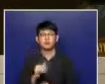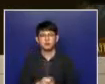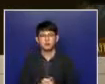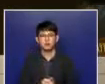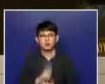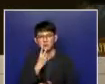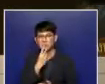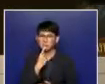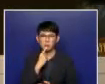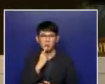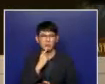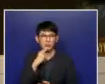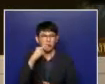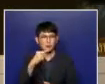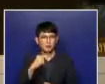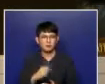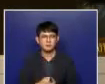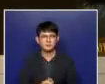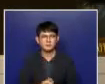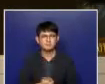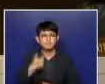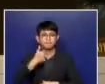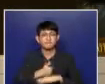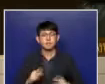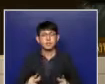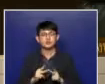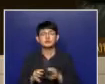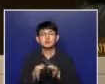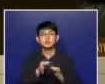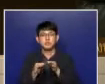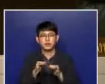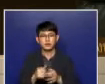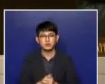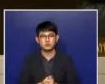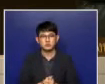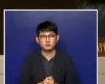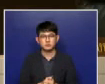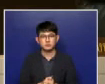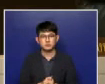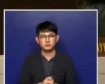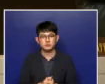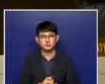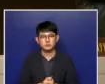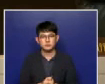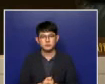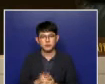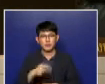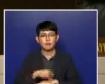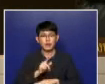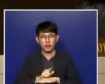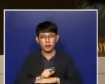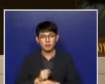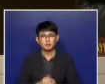5,000กว่าล้านถามว่ากทมมีเงินมั้ยไม่มีไม่มีรทำก็ขอครม